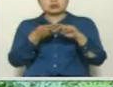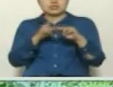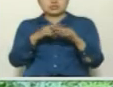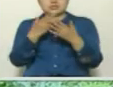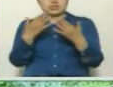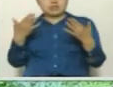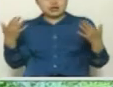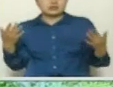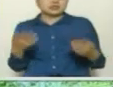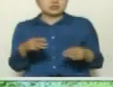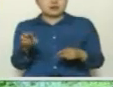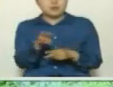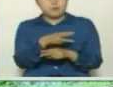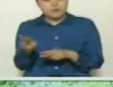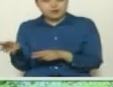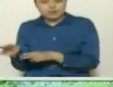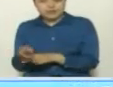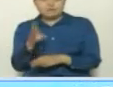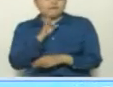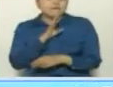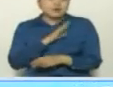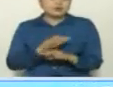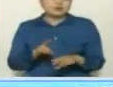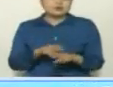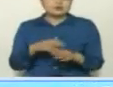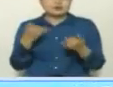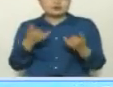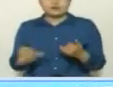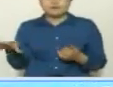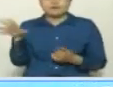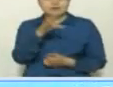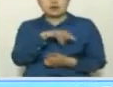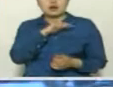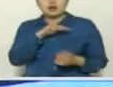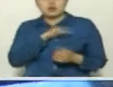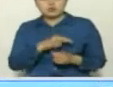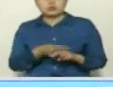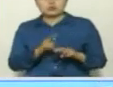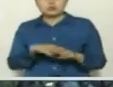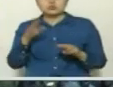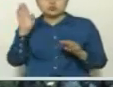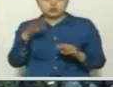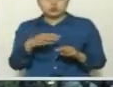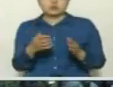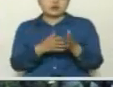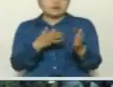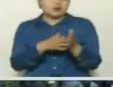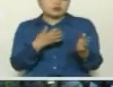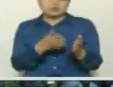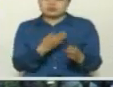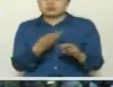кустарников, ведется полив и обработка зеленых насаждений. Несмотря на всю проводимую работу, все еще существуют неоткрытые